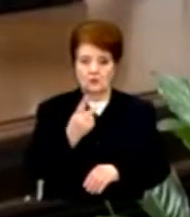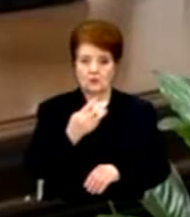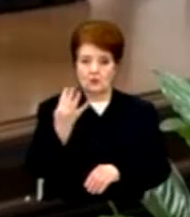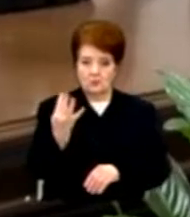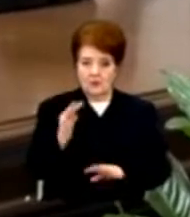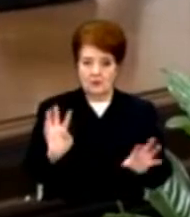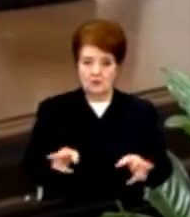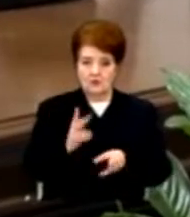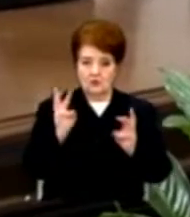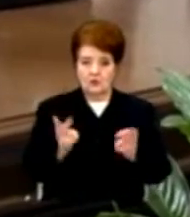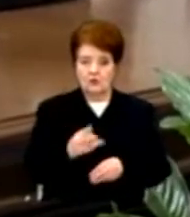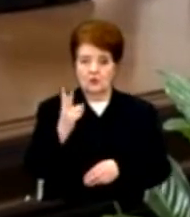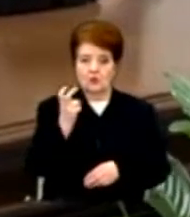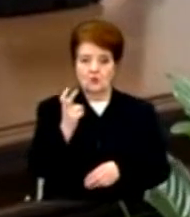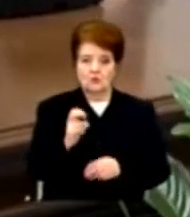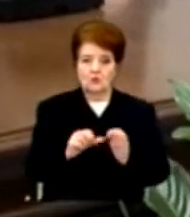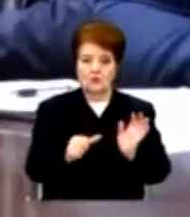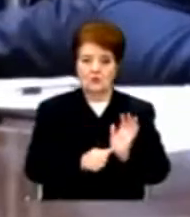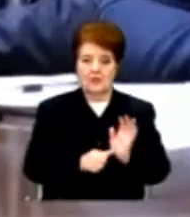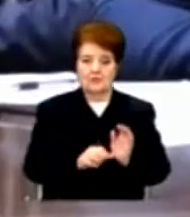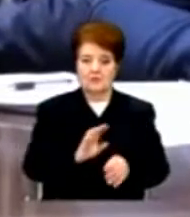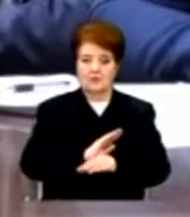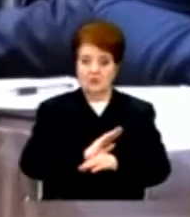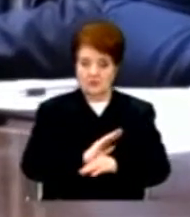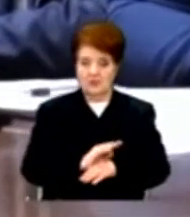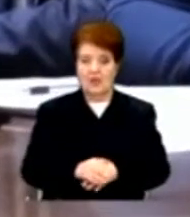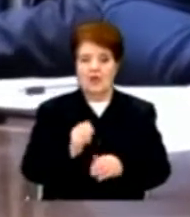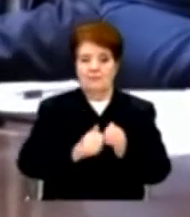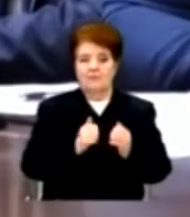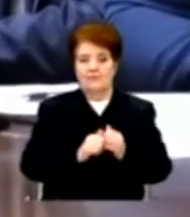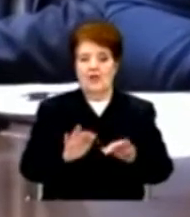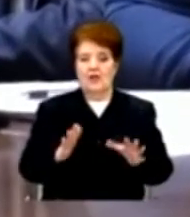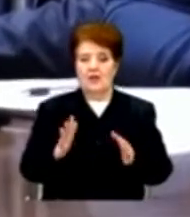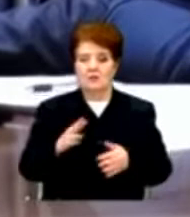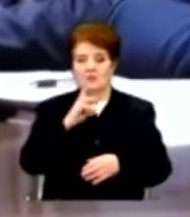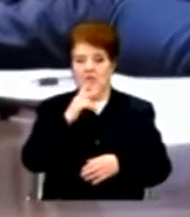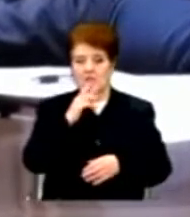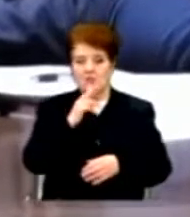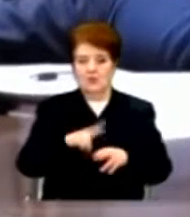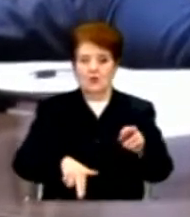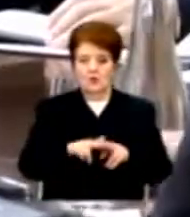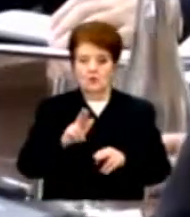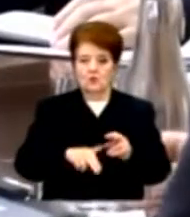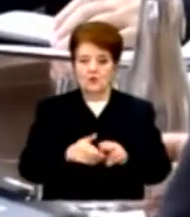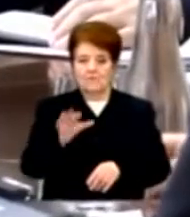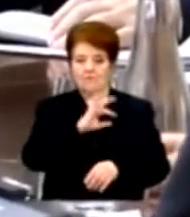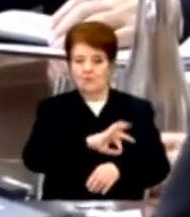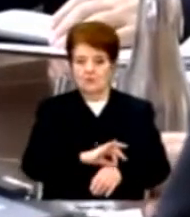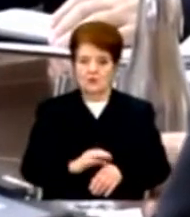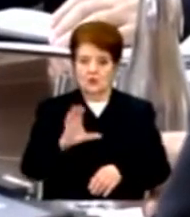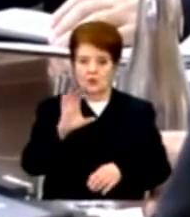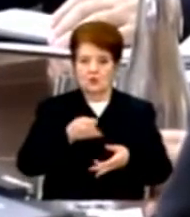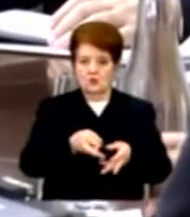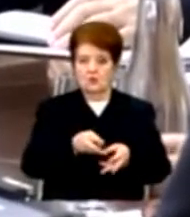de incendii, soldate cu 216 decese. Cele mai frecvente cauze sunt greșelile în construcția și folosirea sobelor sau